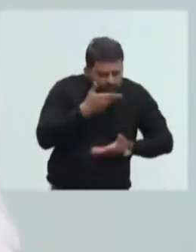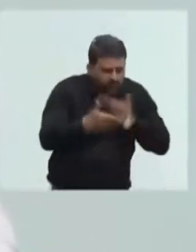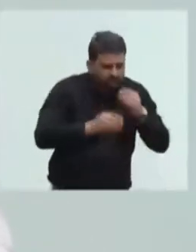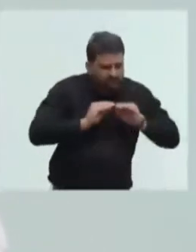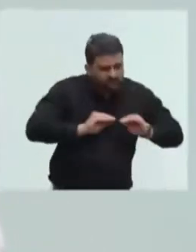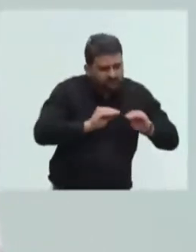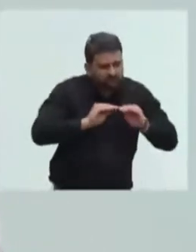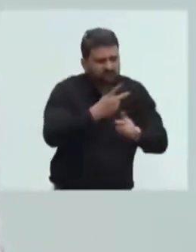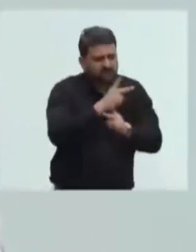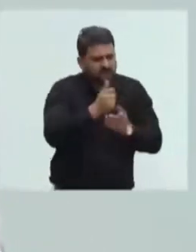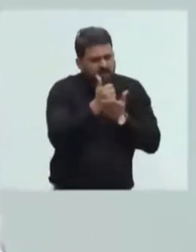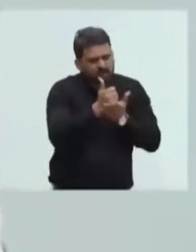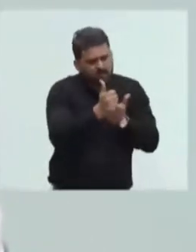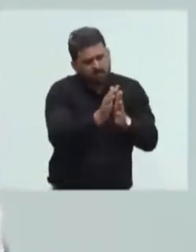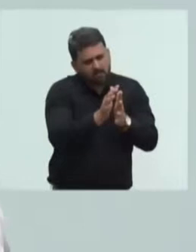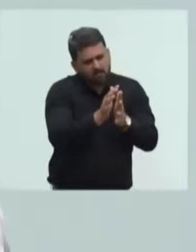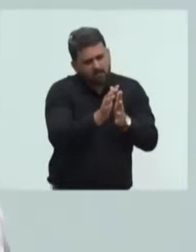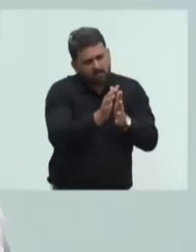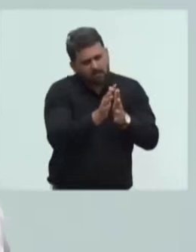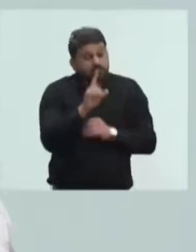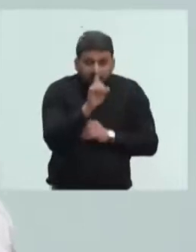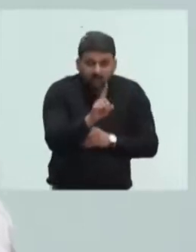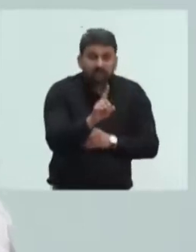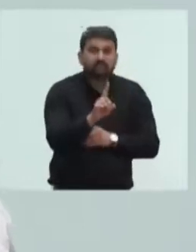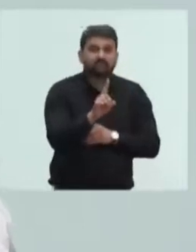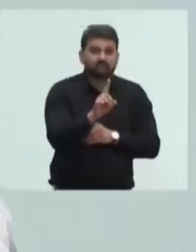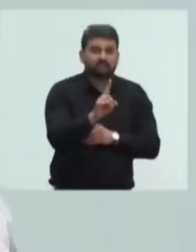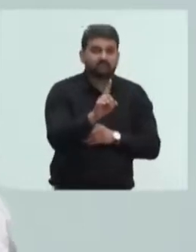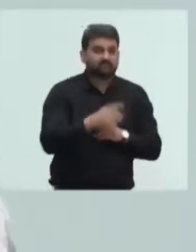मार्गदर्शन कि आपकी मदद की थी